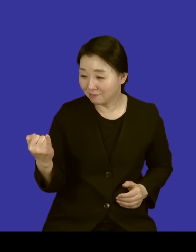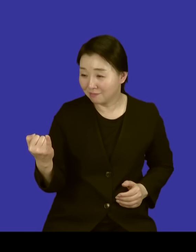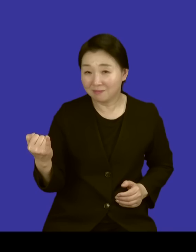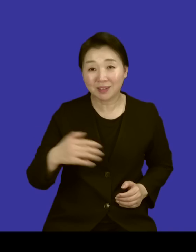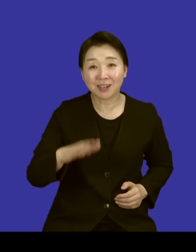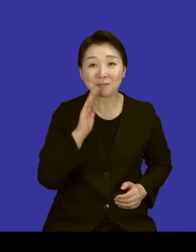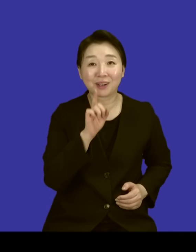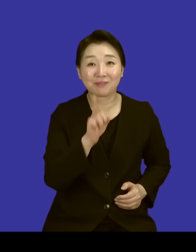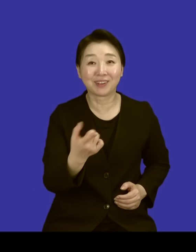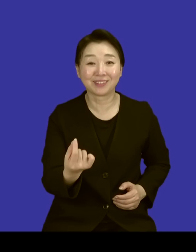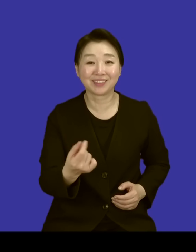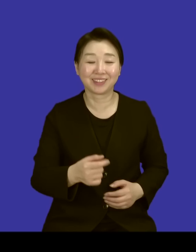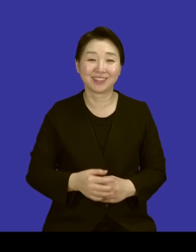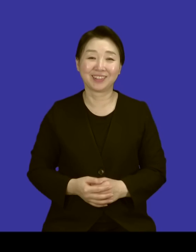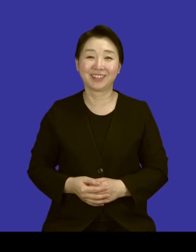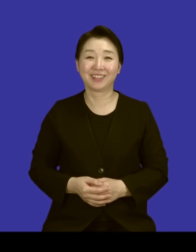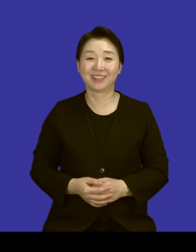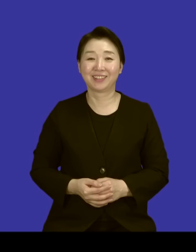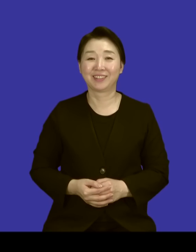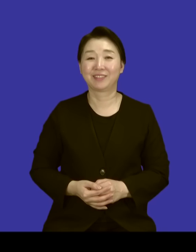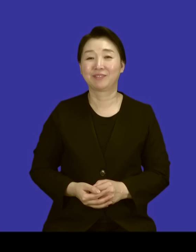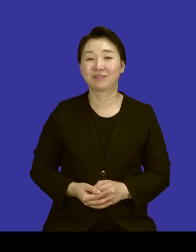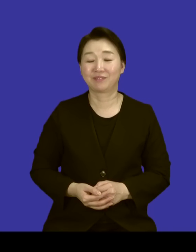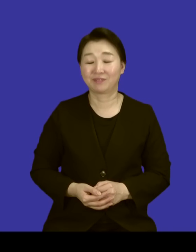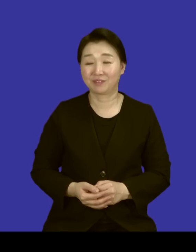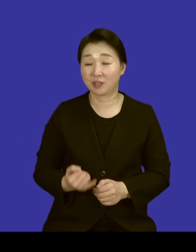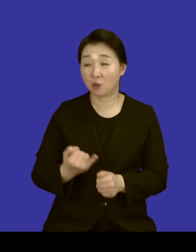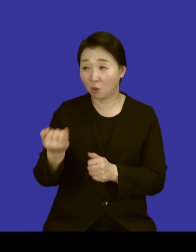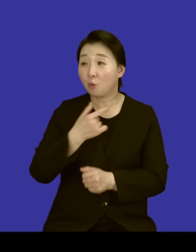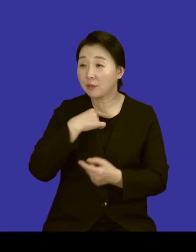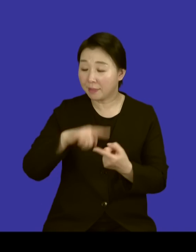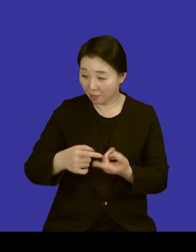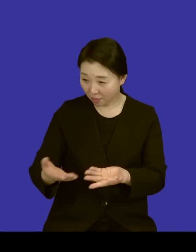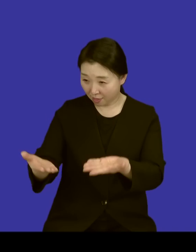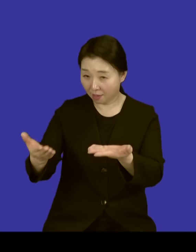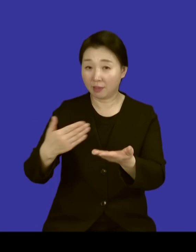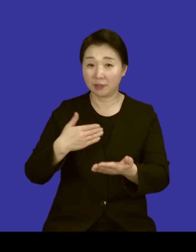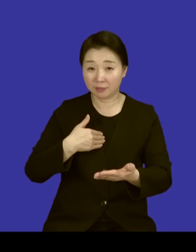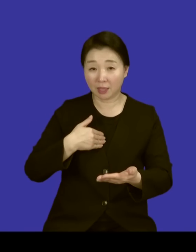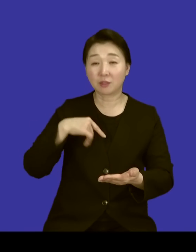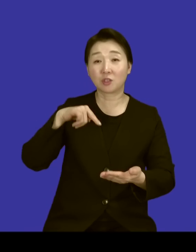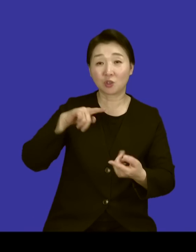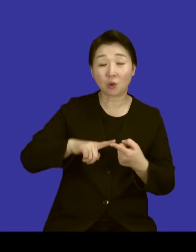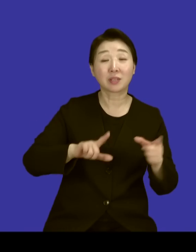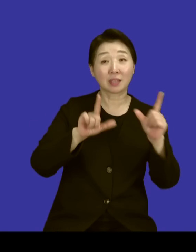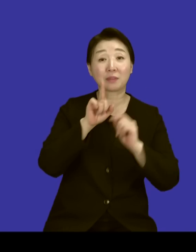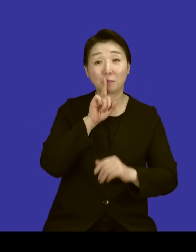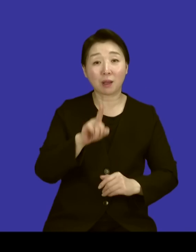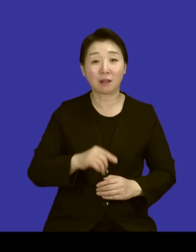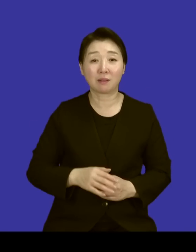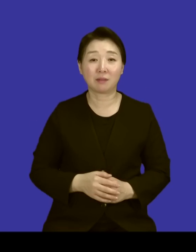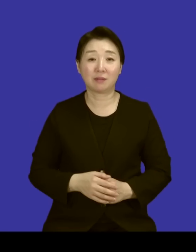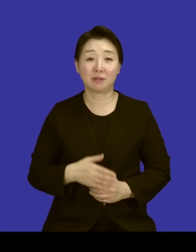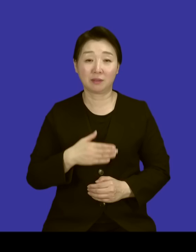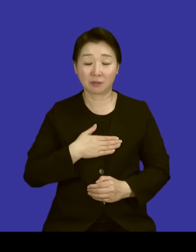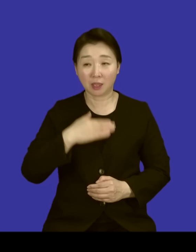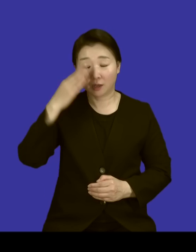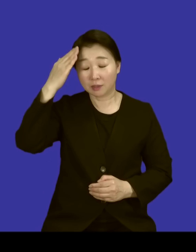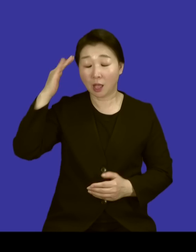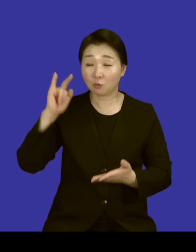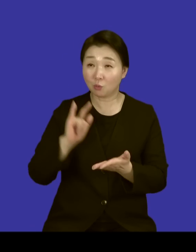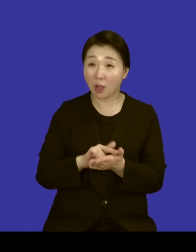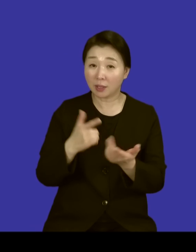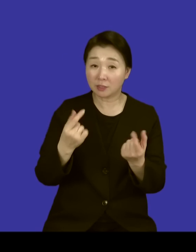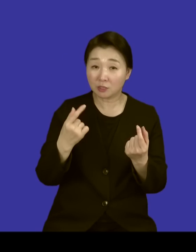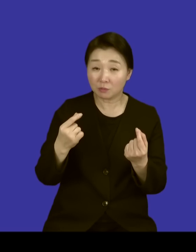얘기죠. 그래서 이제 제가 당신은 당신 하고 싶은 거 해. 나는 여기 살 테니까. 그래서 제가 나는 한국 가면